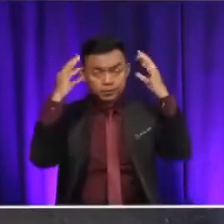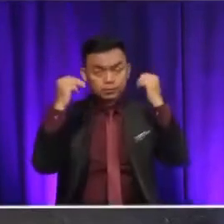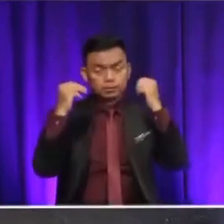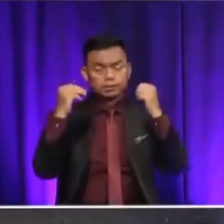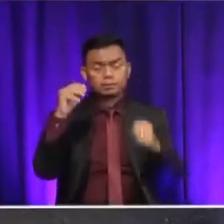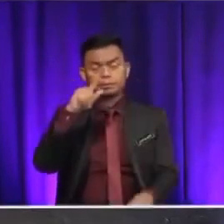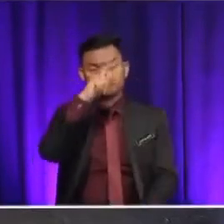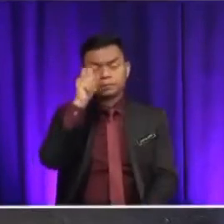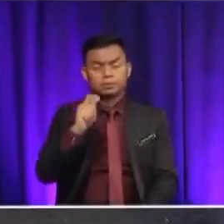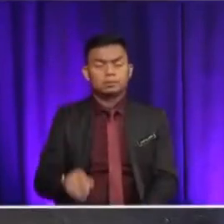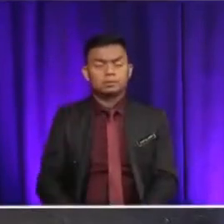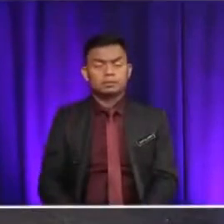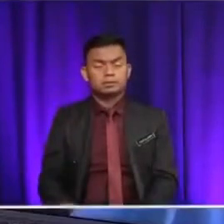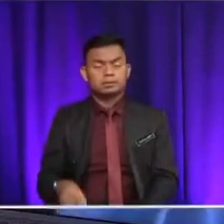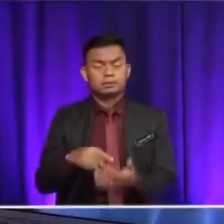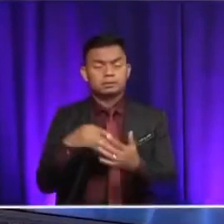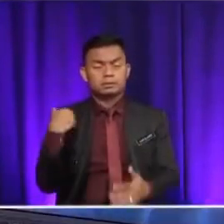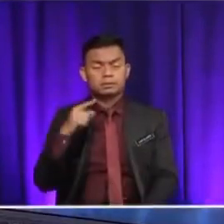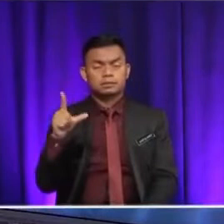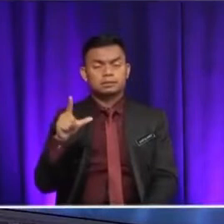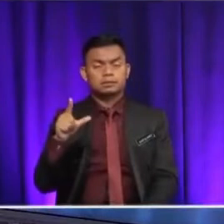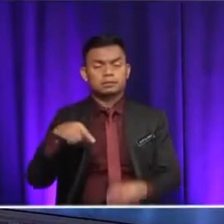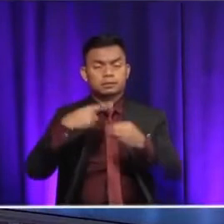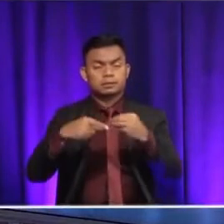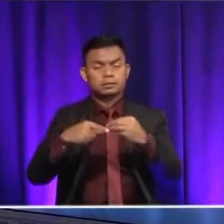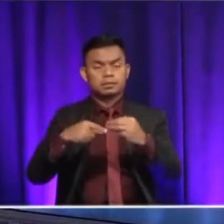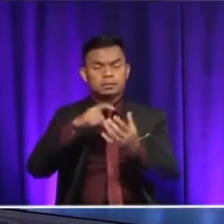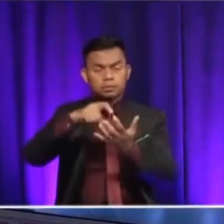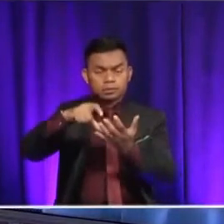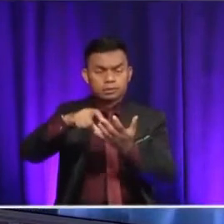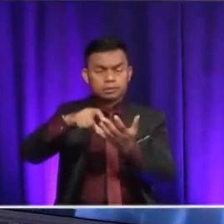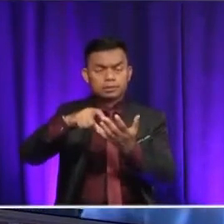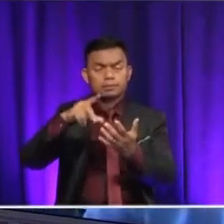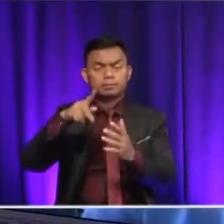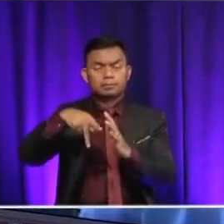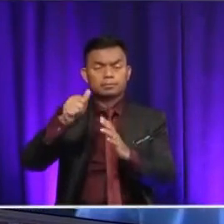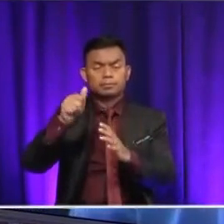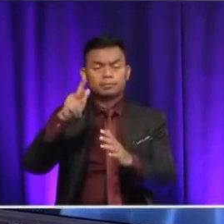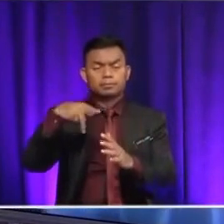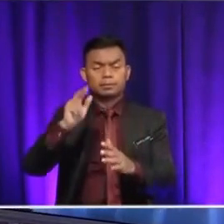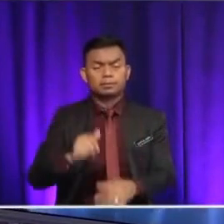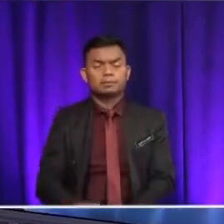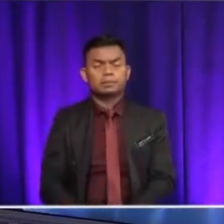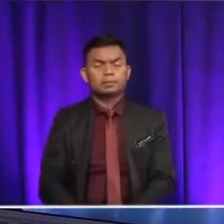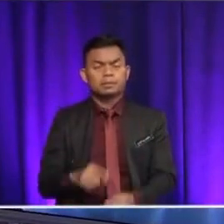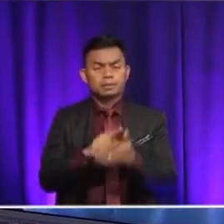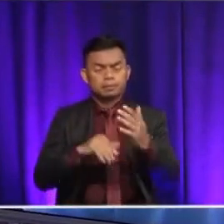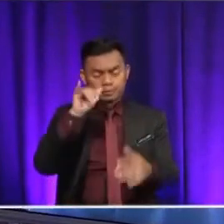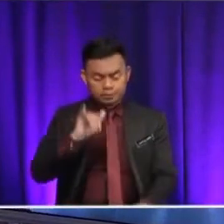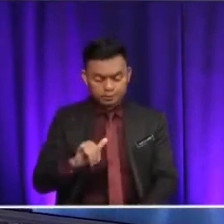ni adalah berkenaan lukisan perpaipan ya. Bagaimana ataupun apa yang akan berlaku sekiranya murid tak